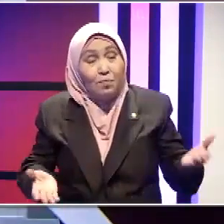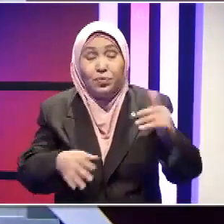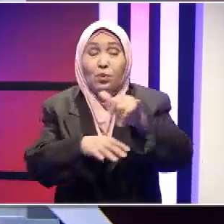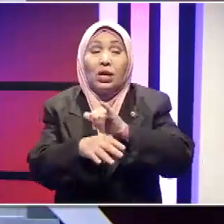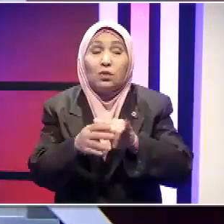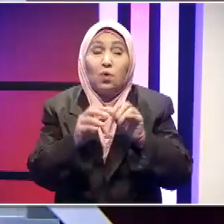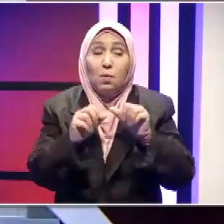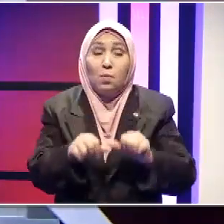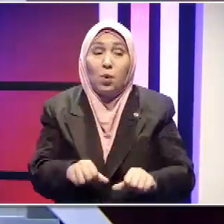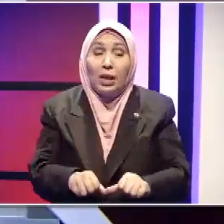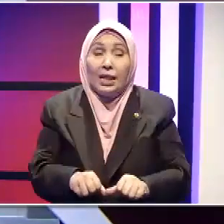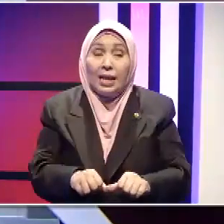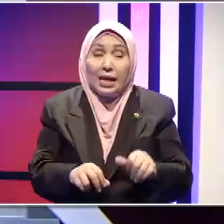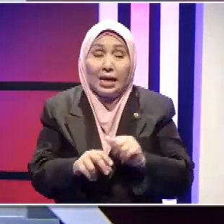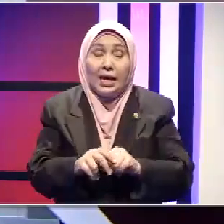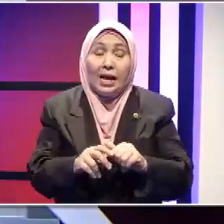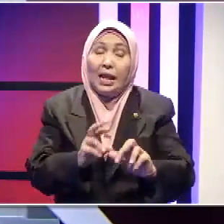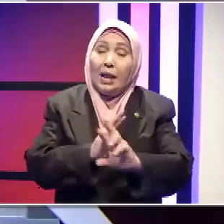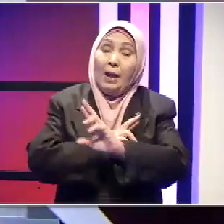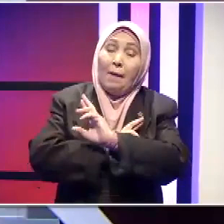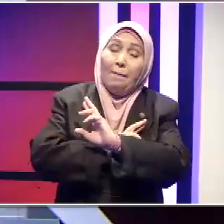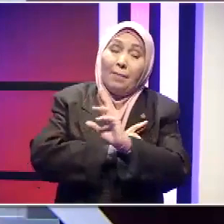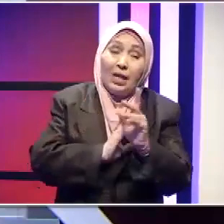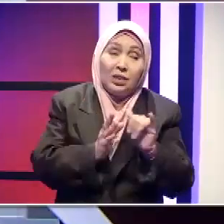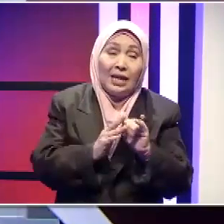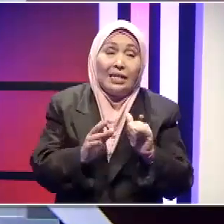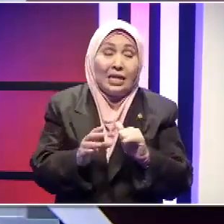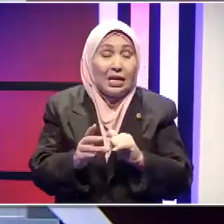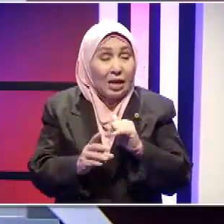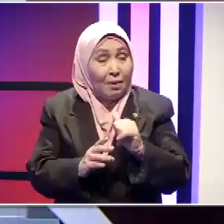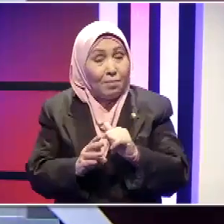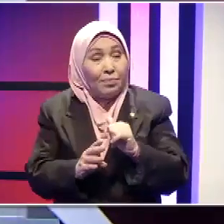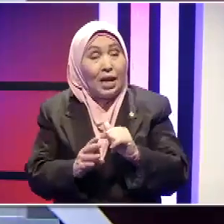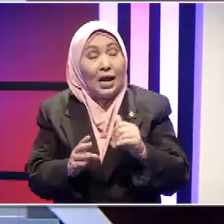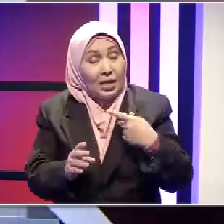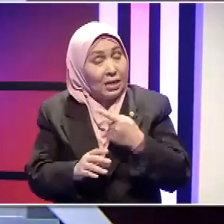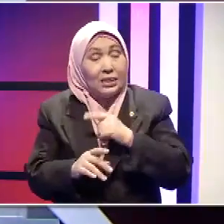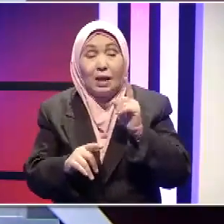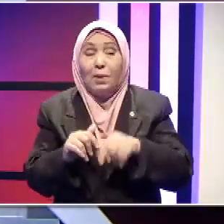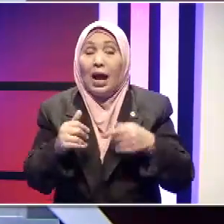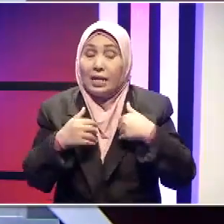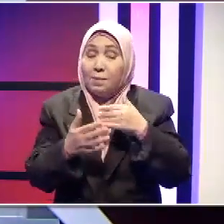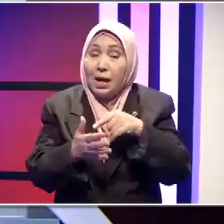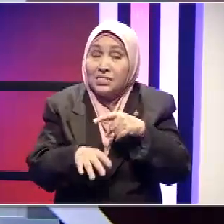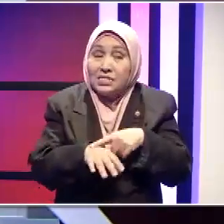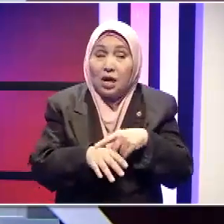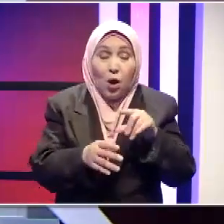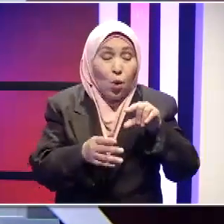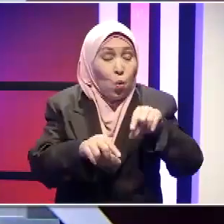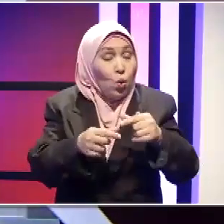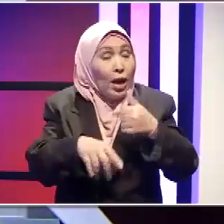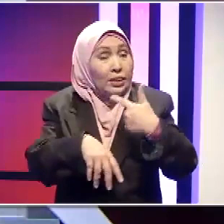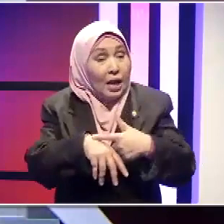di surga itu boleh yy7y diatas dunia ini kita tak lehong sl21 maksudnya ada Mas secure Antimo kau